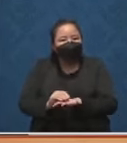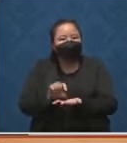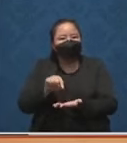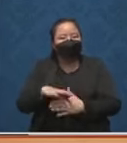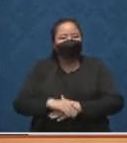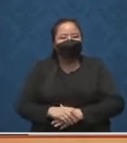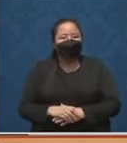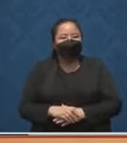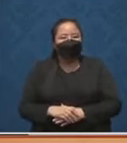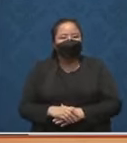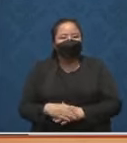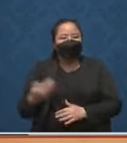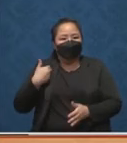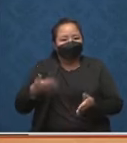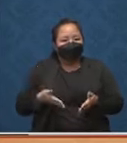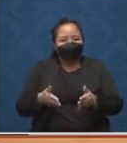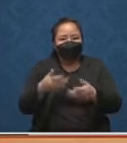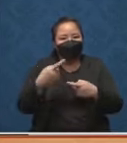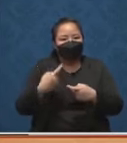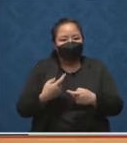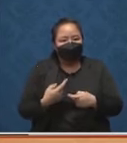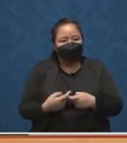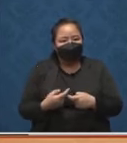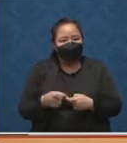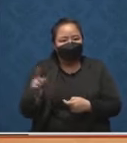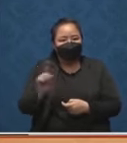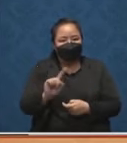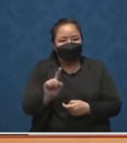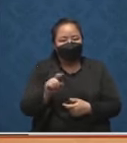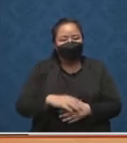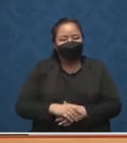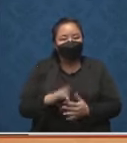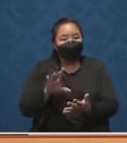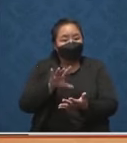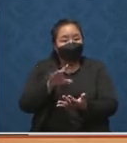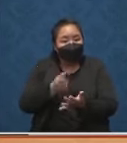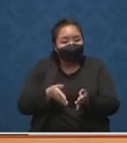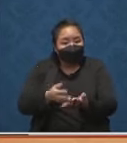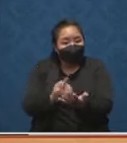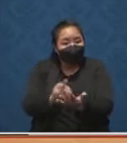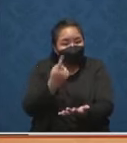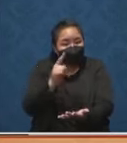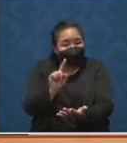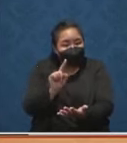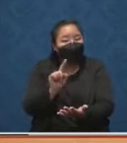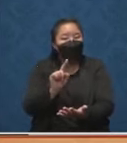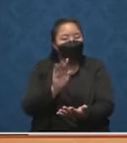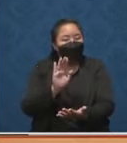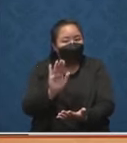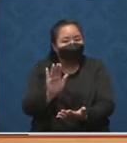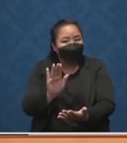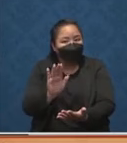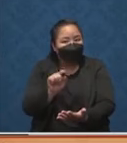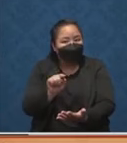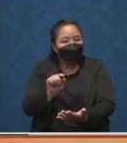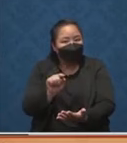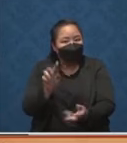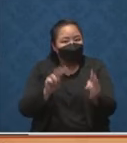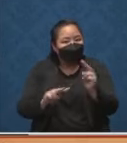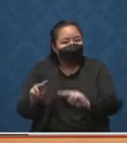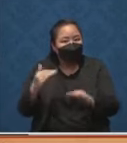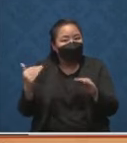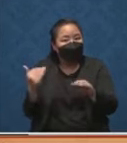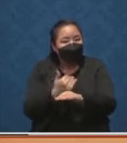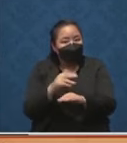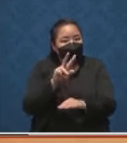มันก็มีอยู่ไม่กี่ทางเลือกทางเลือกแรกก็อาจจะเป็นการใช้รัฐวิสาหกิจภายใต้กำกับการดูแลของท่านอย่างบริษัทโทรคมนาคมแห่ง